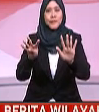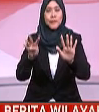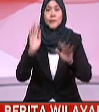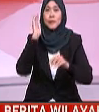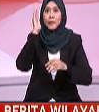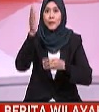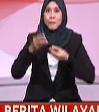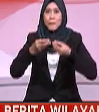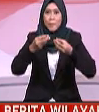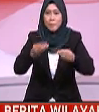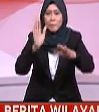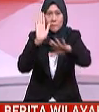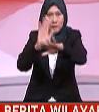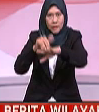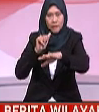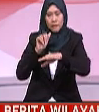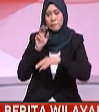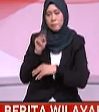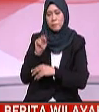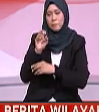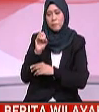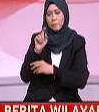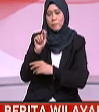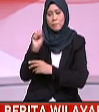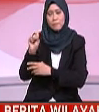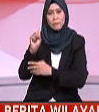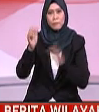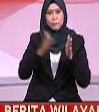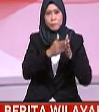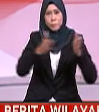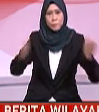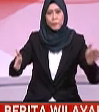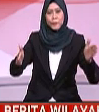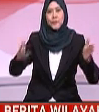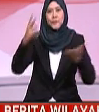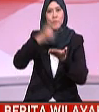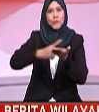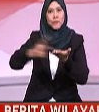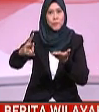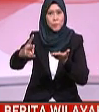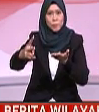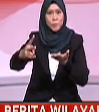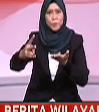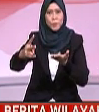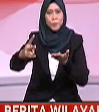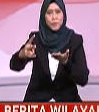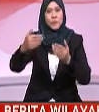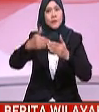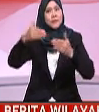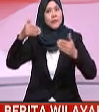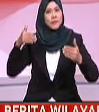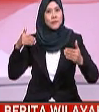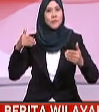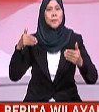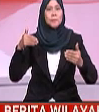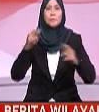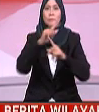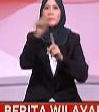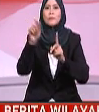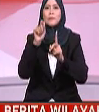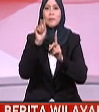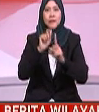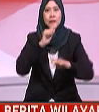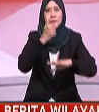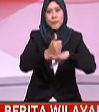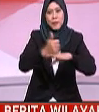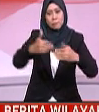memberi notis sebanyak 2 minggu ataupun selama 2 minggu sebelum tarikh